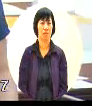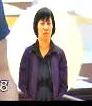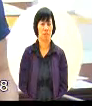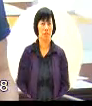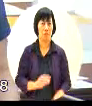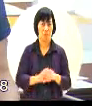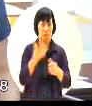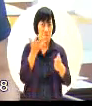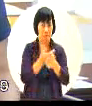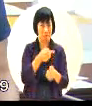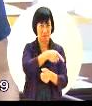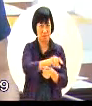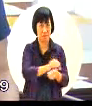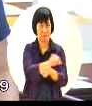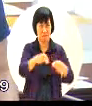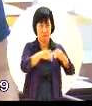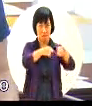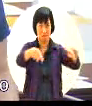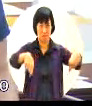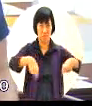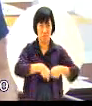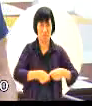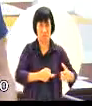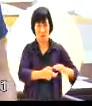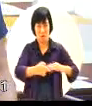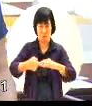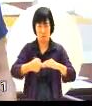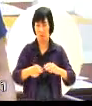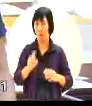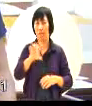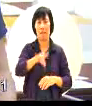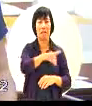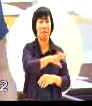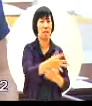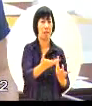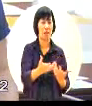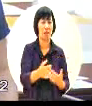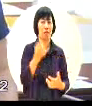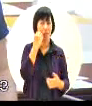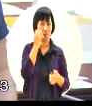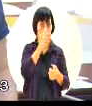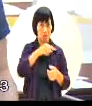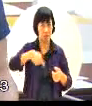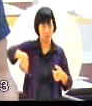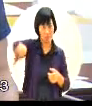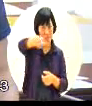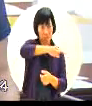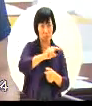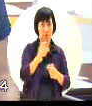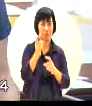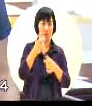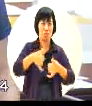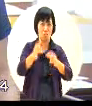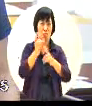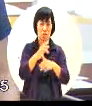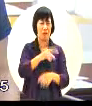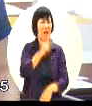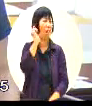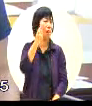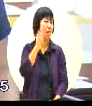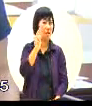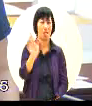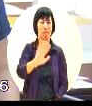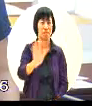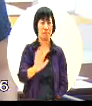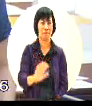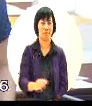板车毋知要安怎行。要叫因考对路得去吼，因拢嫌讲山远，啊，希望讲咱是毋是